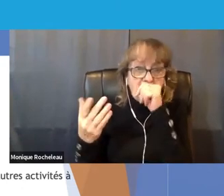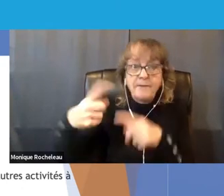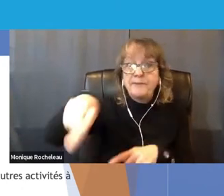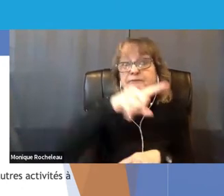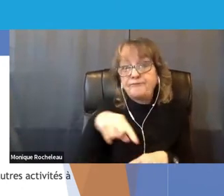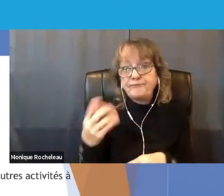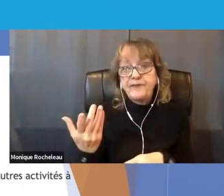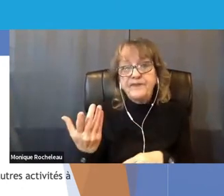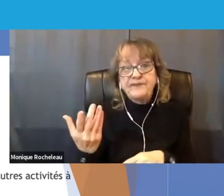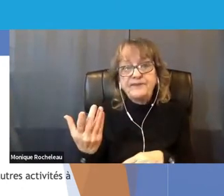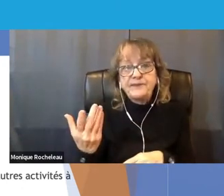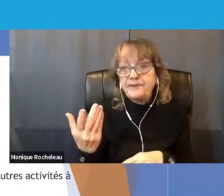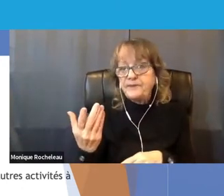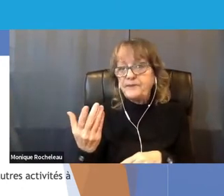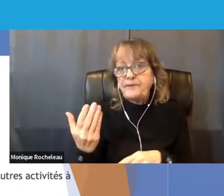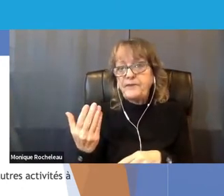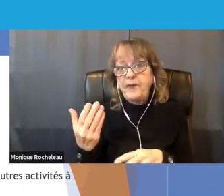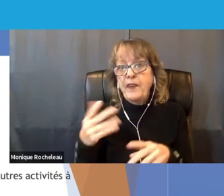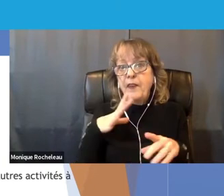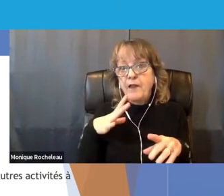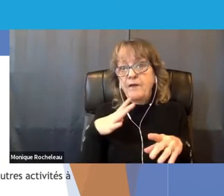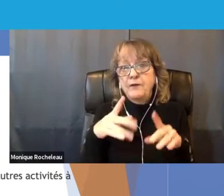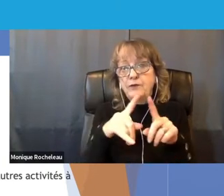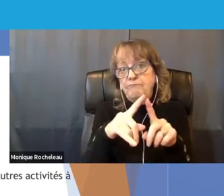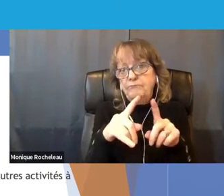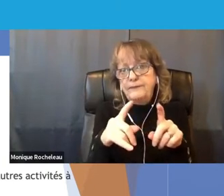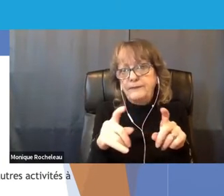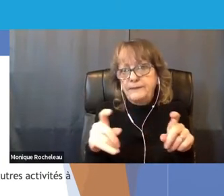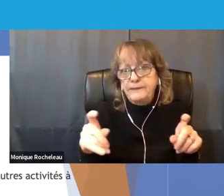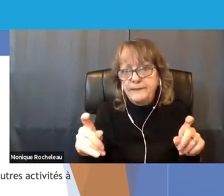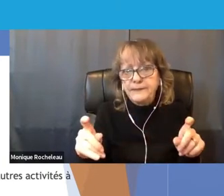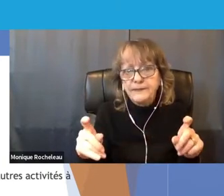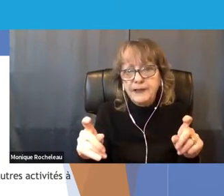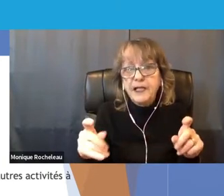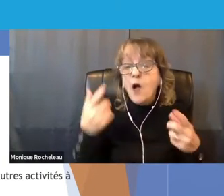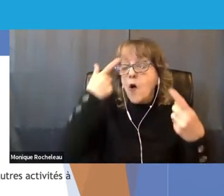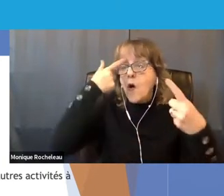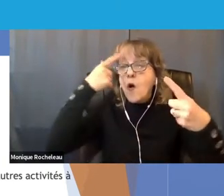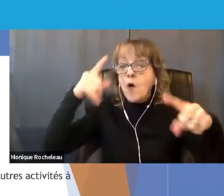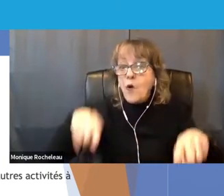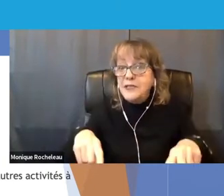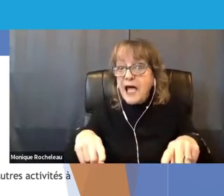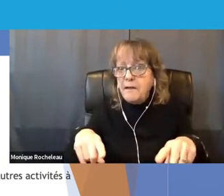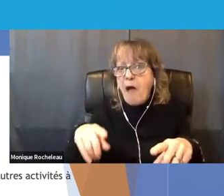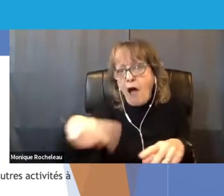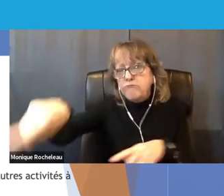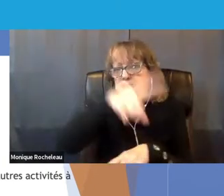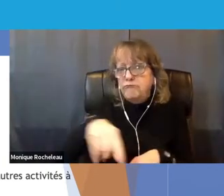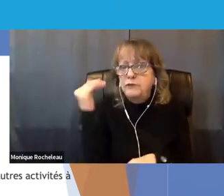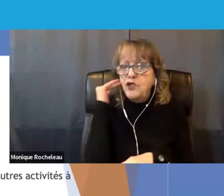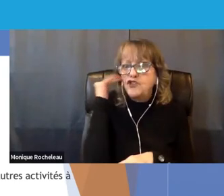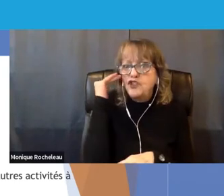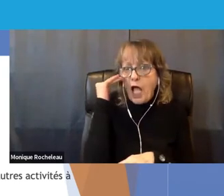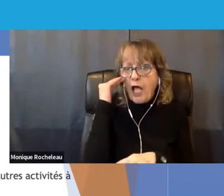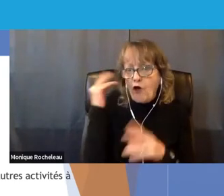des intervenants de différents collègues, je pense. Donc, le consentement est quelque chose que vous connaissez